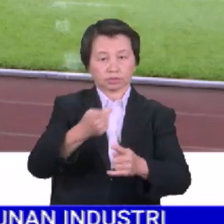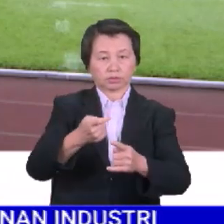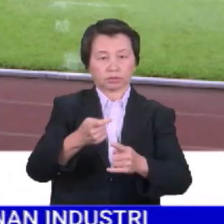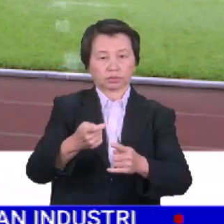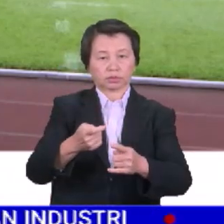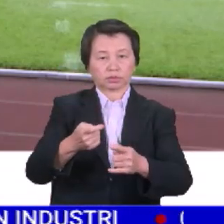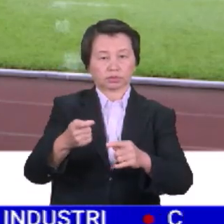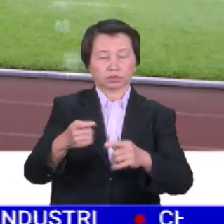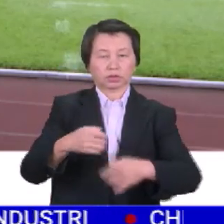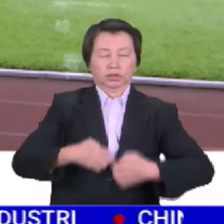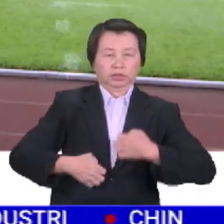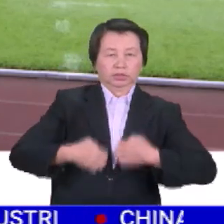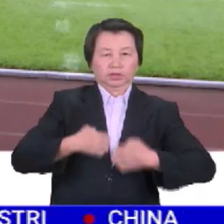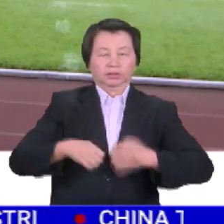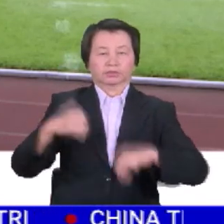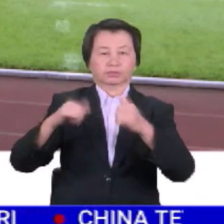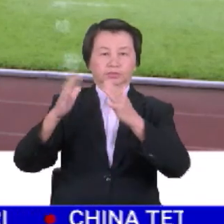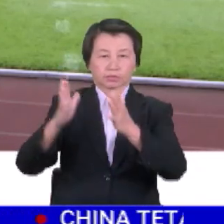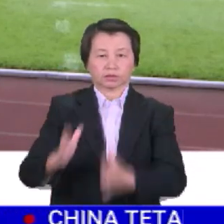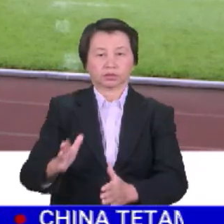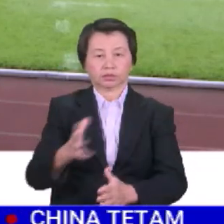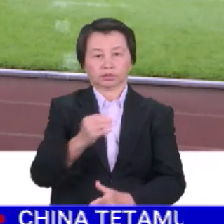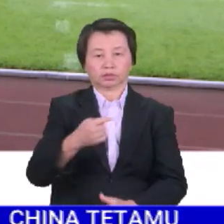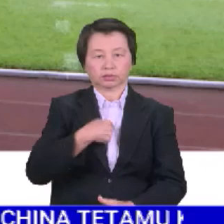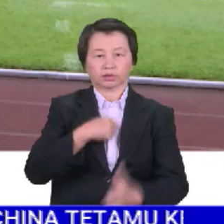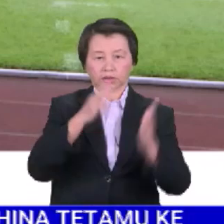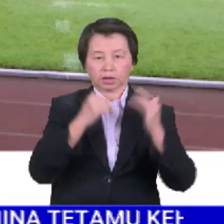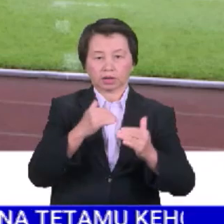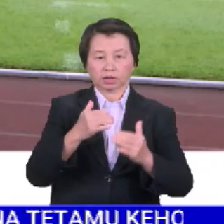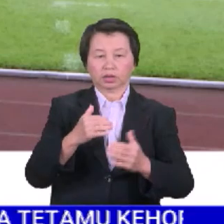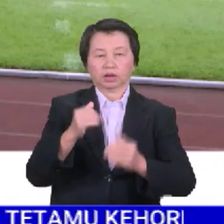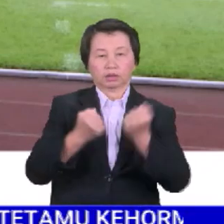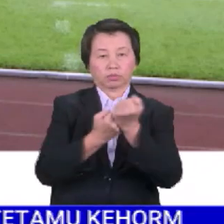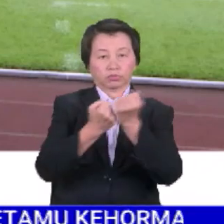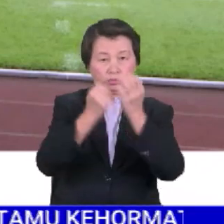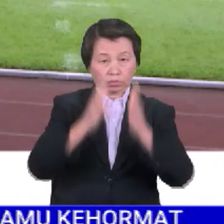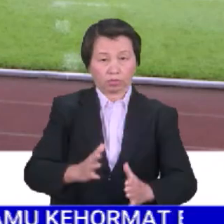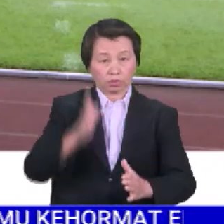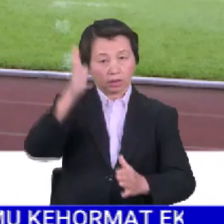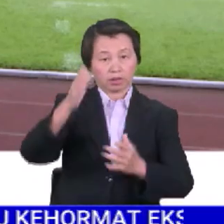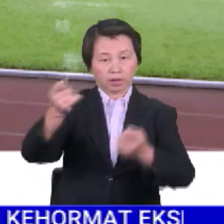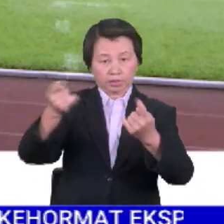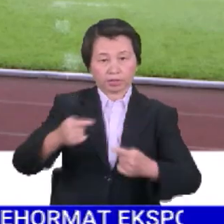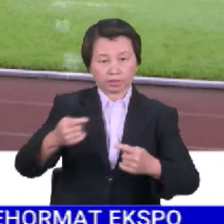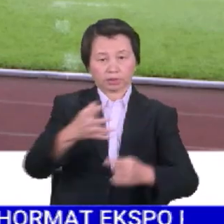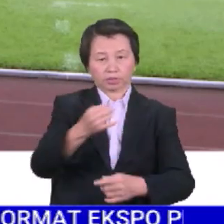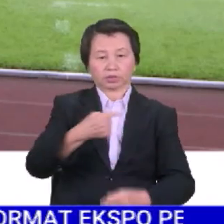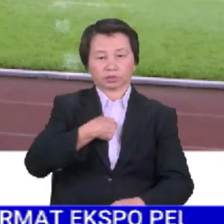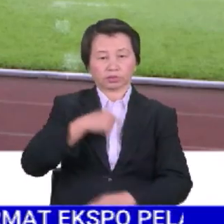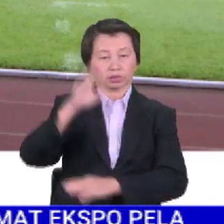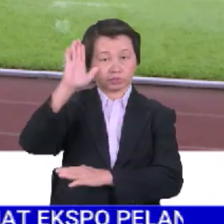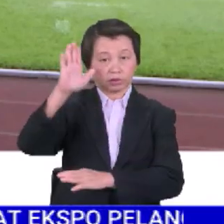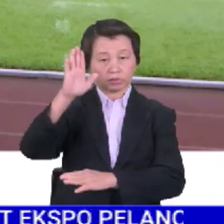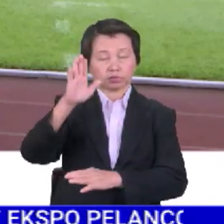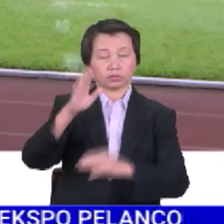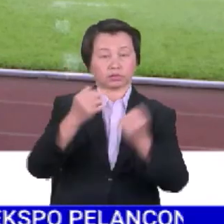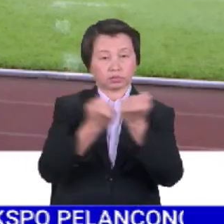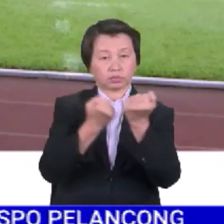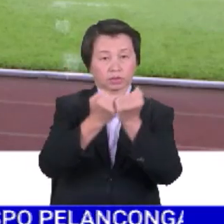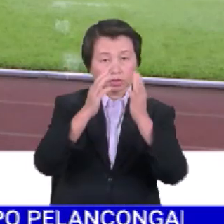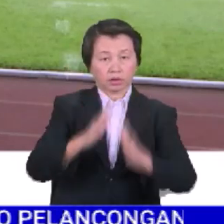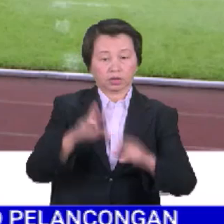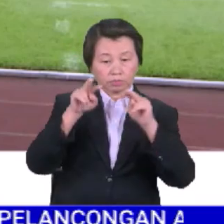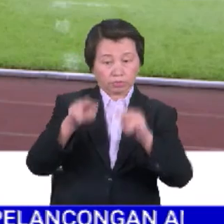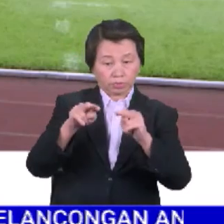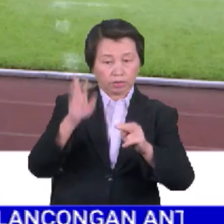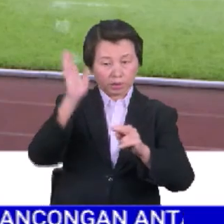emosi pemain-pemain dan saya berharap mereka akan datang dan saya akan janji kepada penonton-penonton yang akan